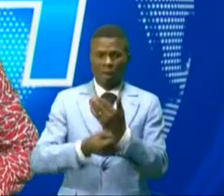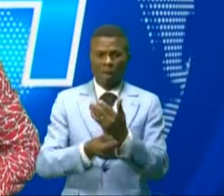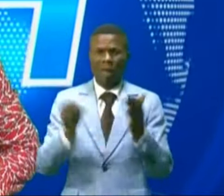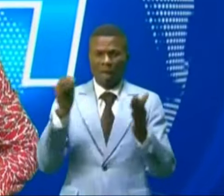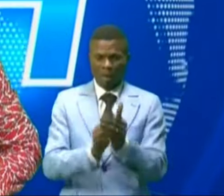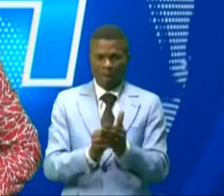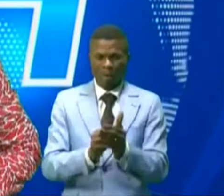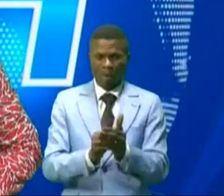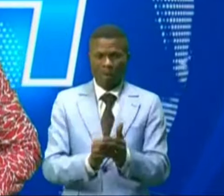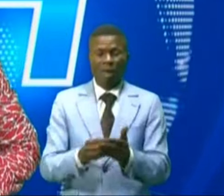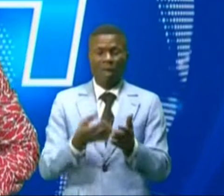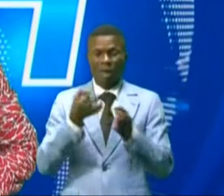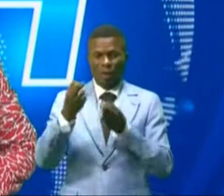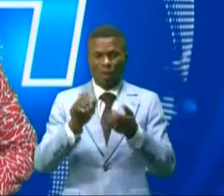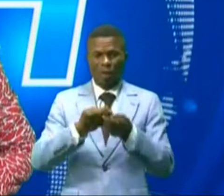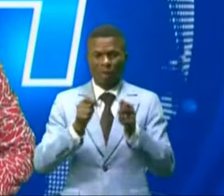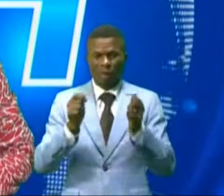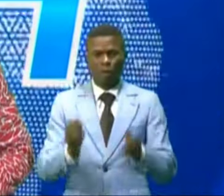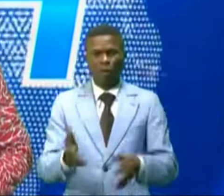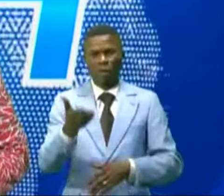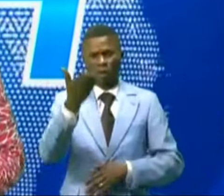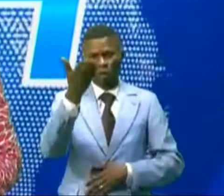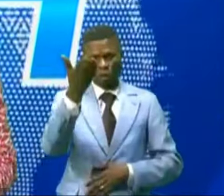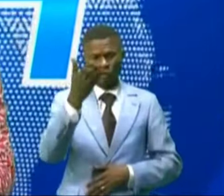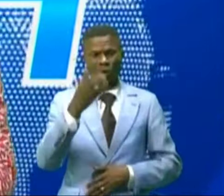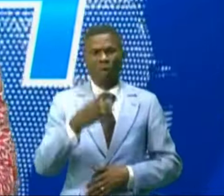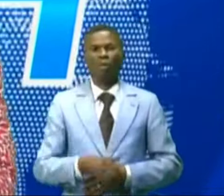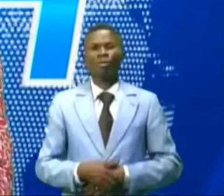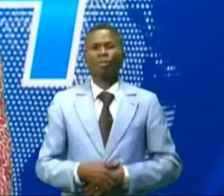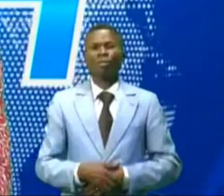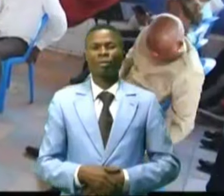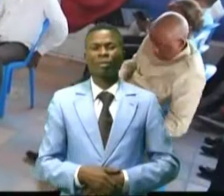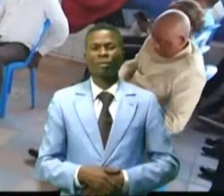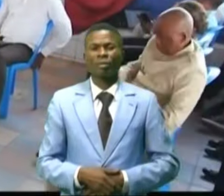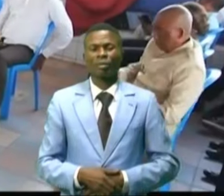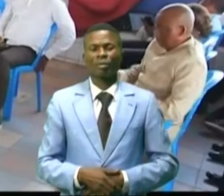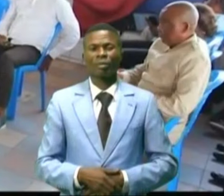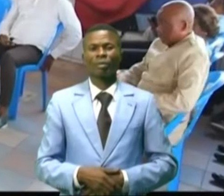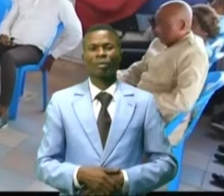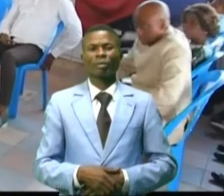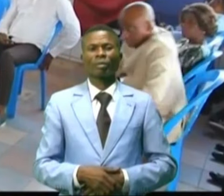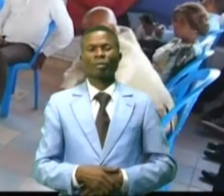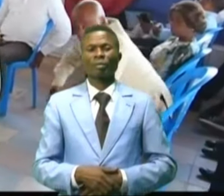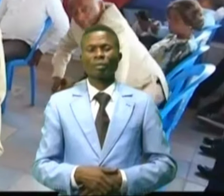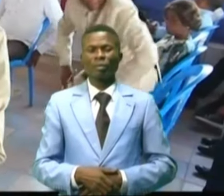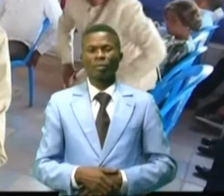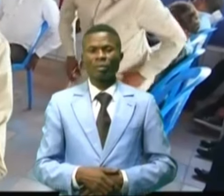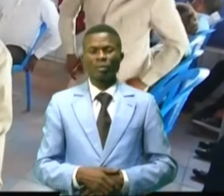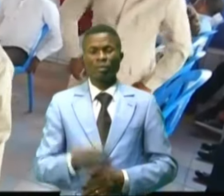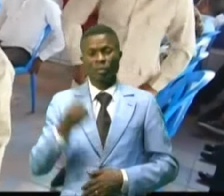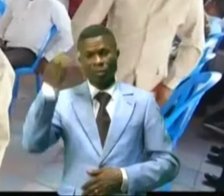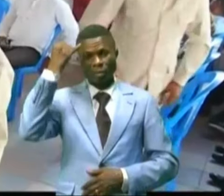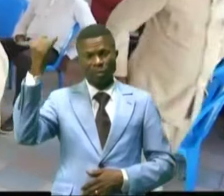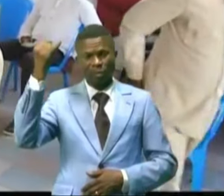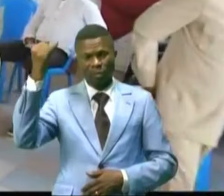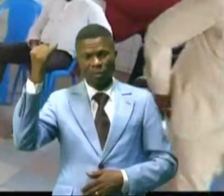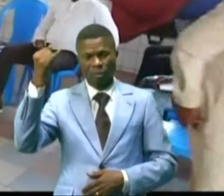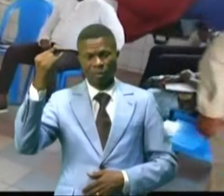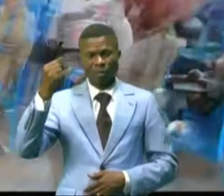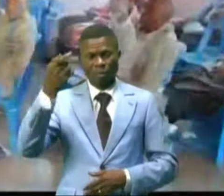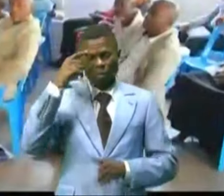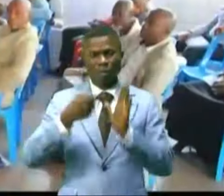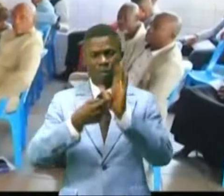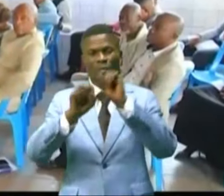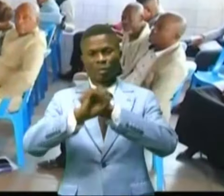C'est ce que nous dit Franklin et Claire Kalombo dans ce reportage. Le secrétariat technique de l'initiative pour la